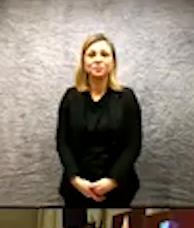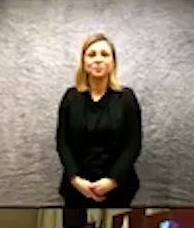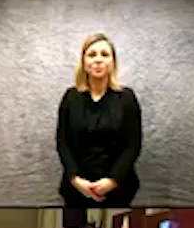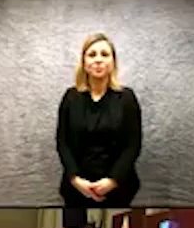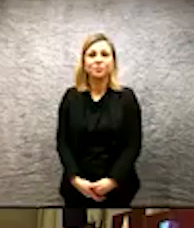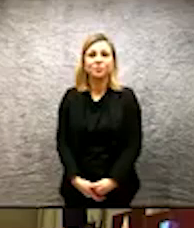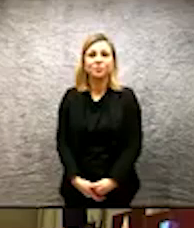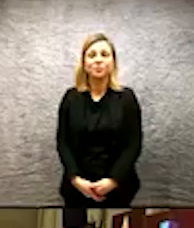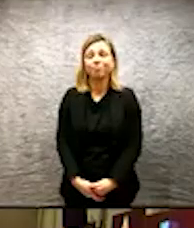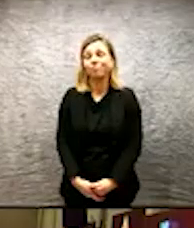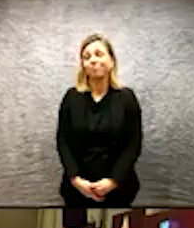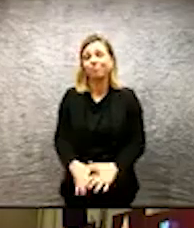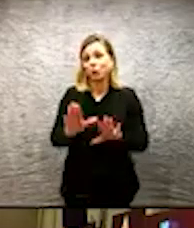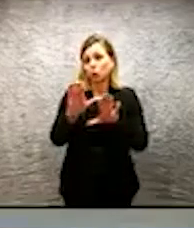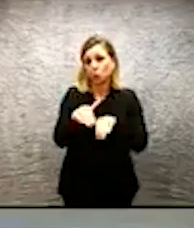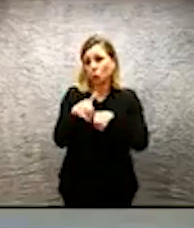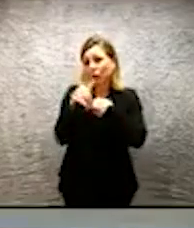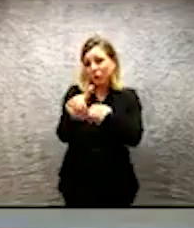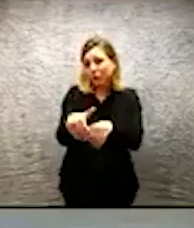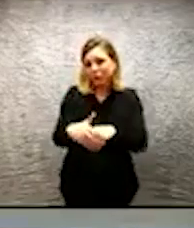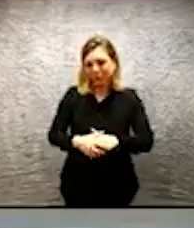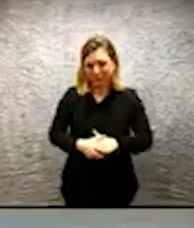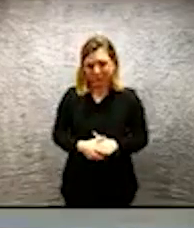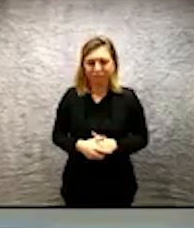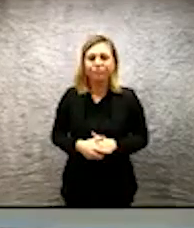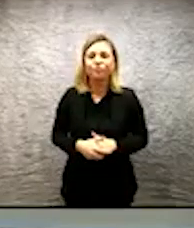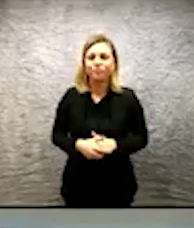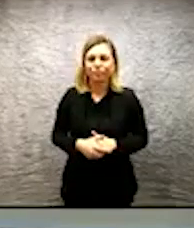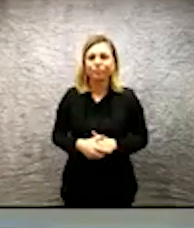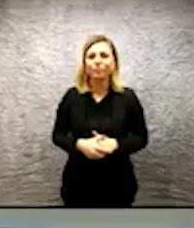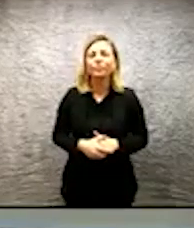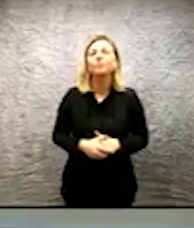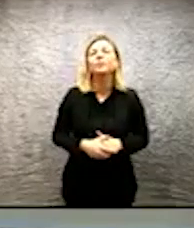Donc dans la suite de cette délibération